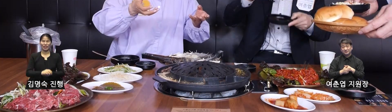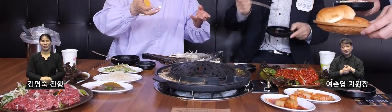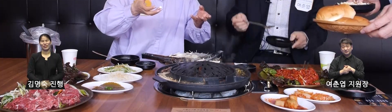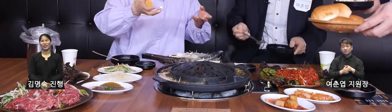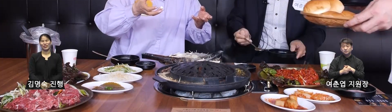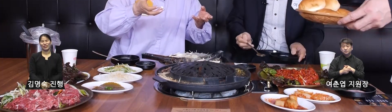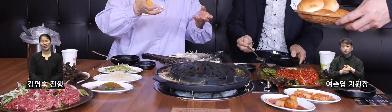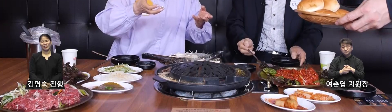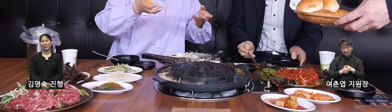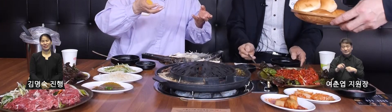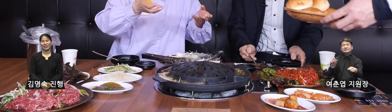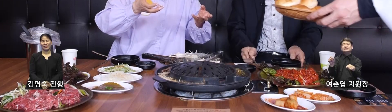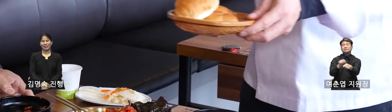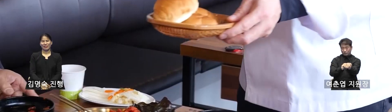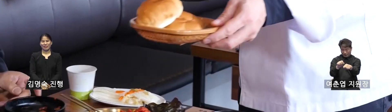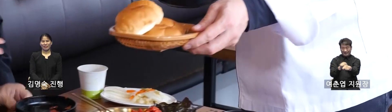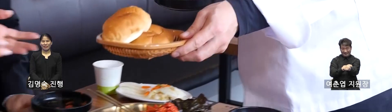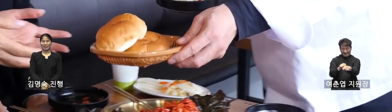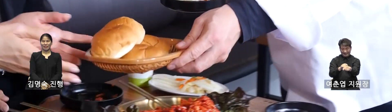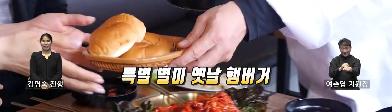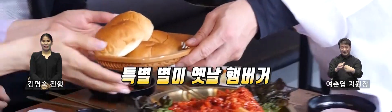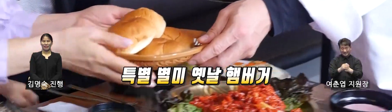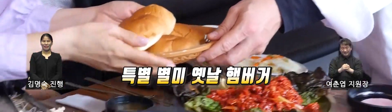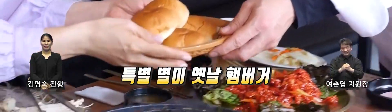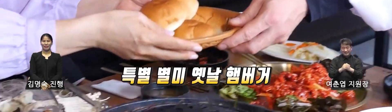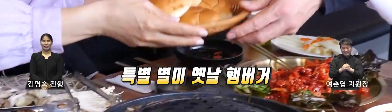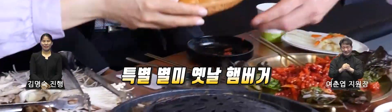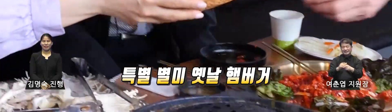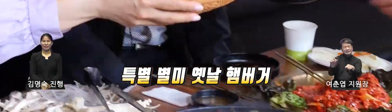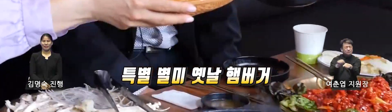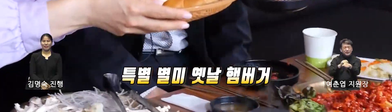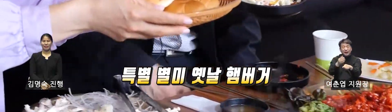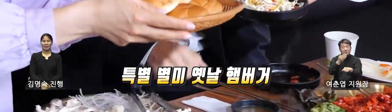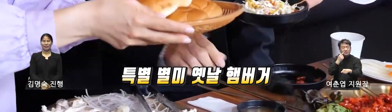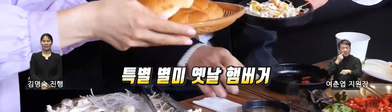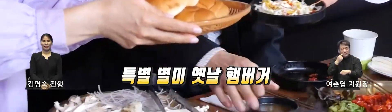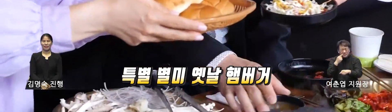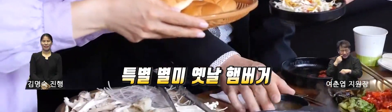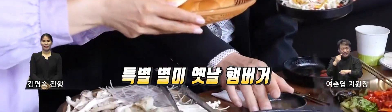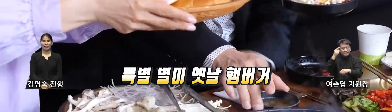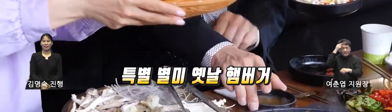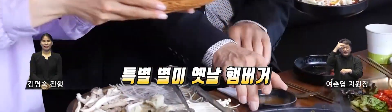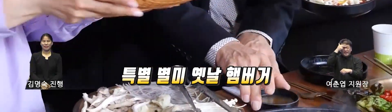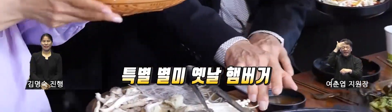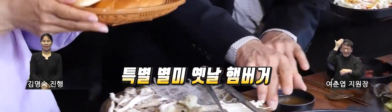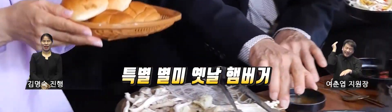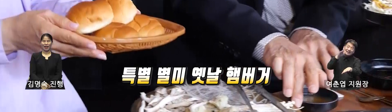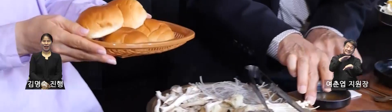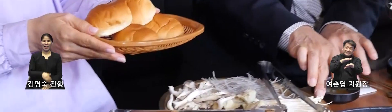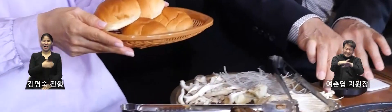또 특제로 우리 가게 별미. 옛날식 불고기 스타일로 햄버거.